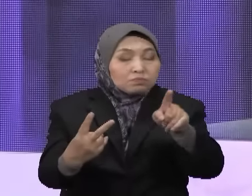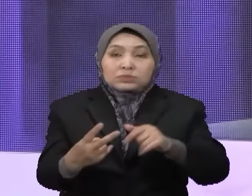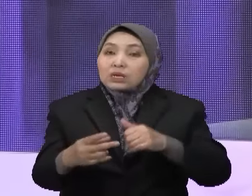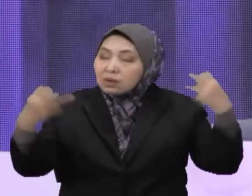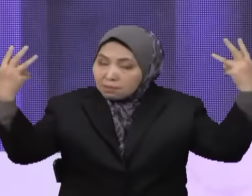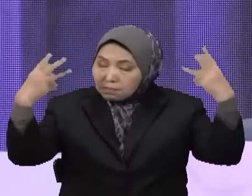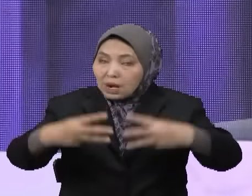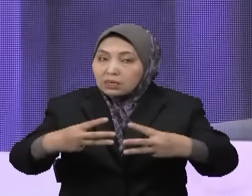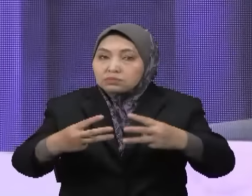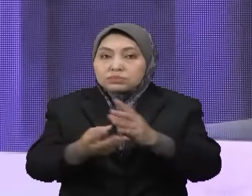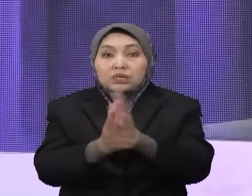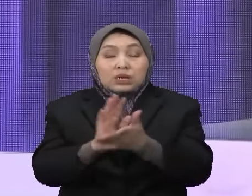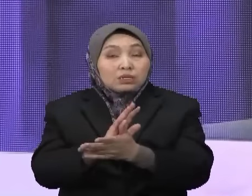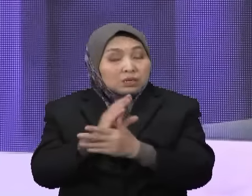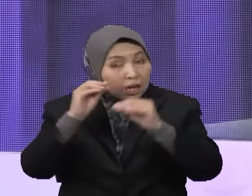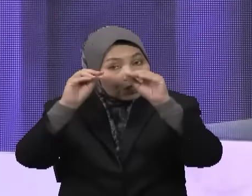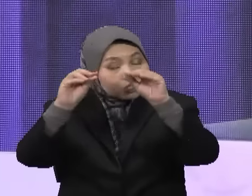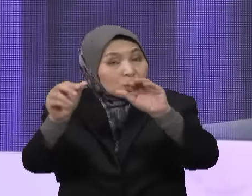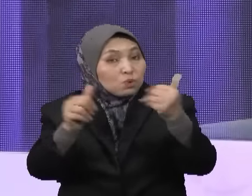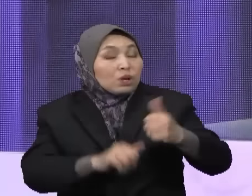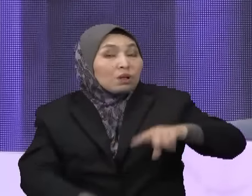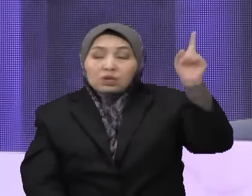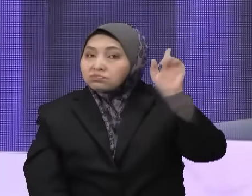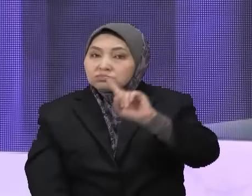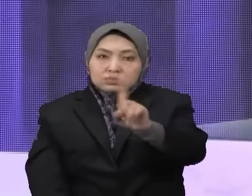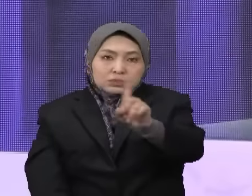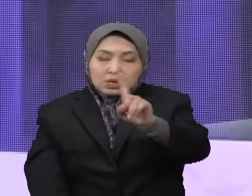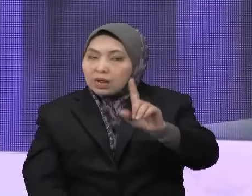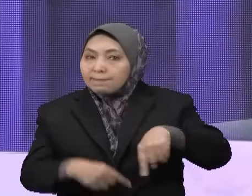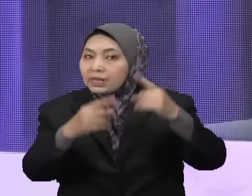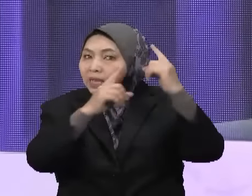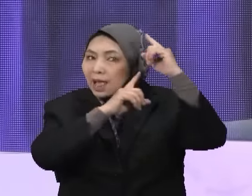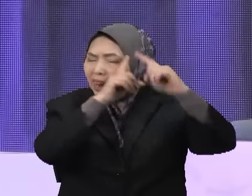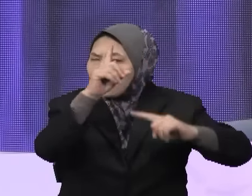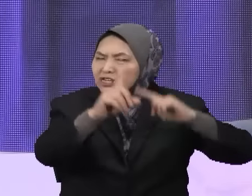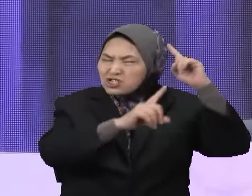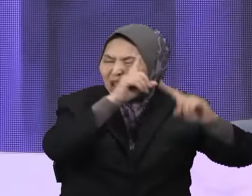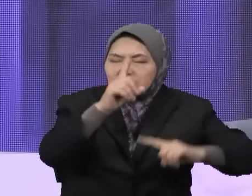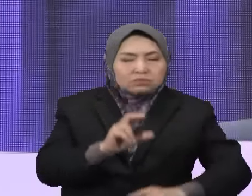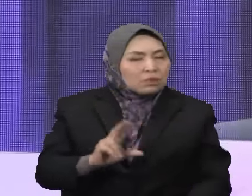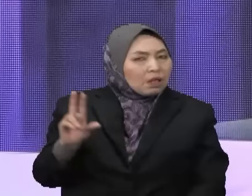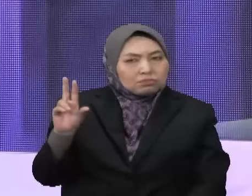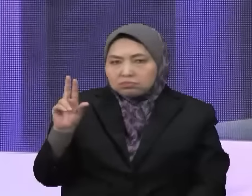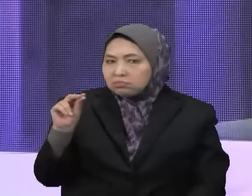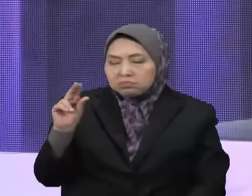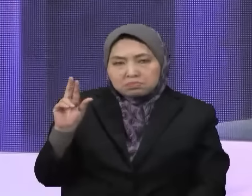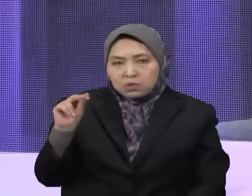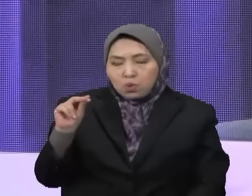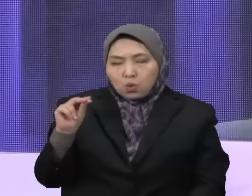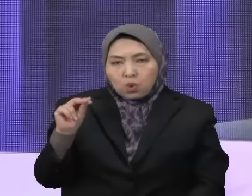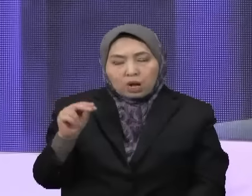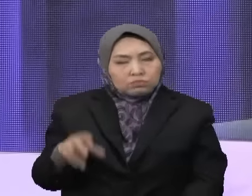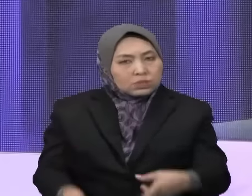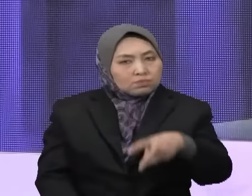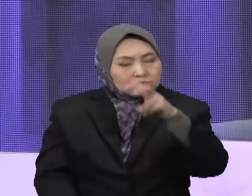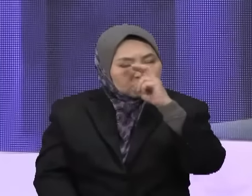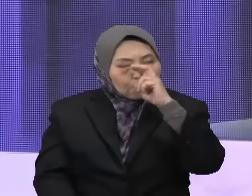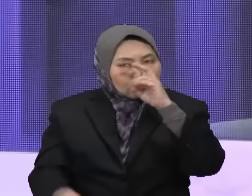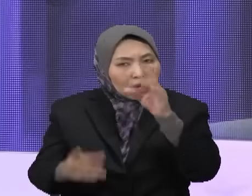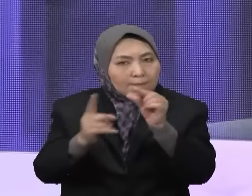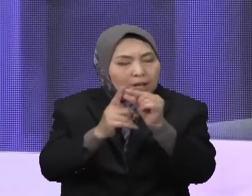diperangi. Maka yang diajarkan Allah, jangan kamu bagi alasan, satu. Yang keduanya, lan nu'mina lakum. Wah, ini keras istilahnya, Ustaz,